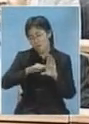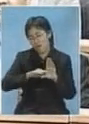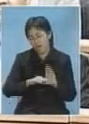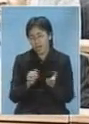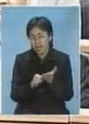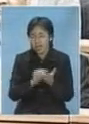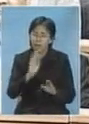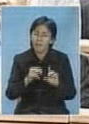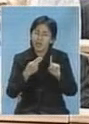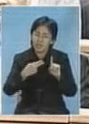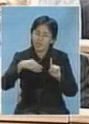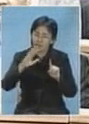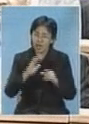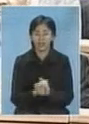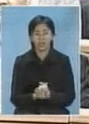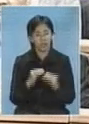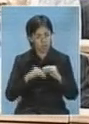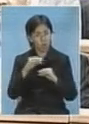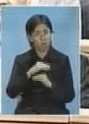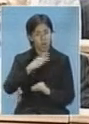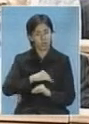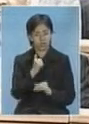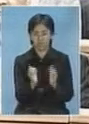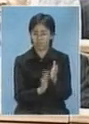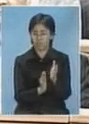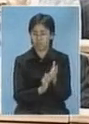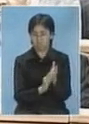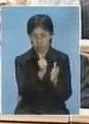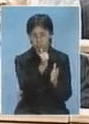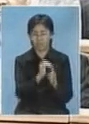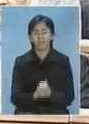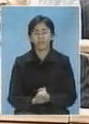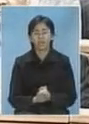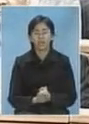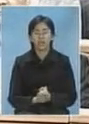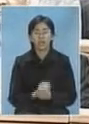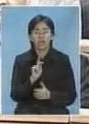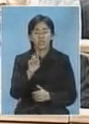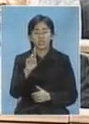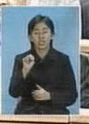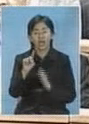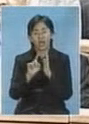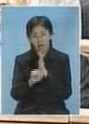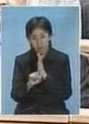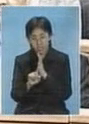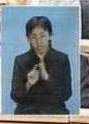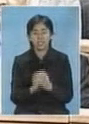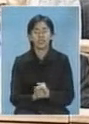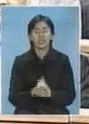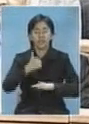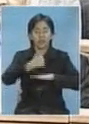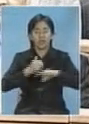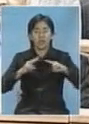ายแต่ก็เป็นโครงการที่ดีและชื่นชมครับแต่สมัยนายกรจติกาวนิชเป็นรัฐม